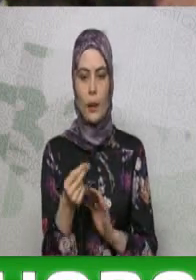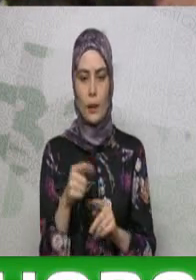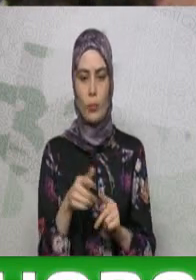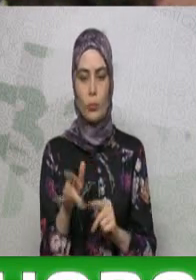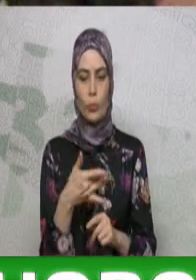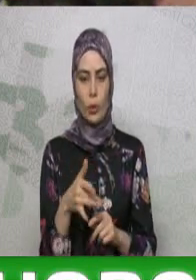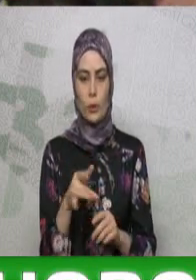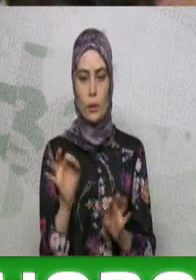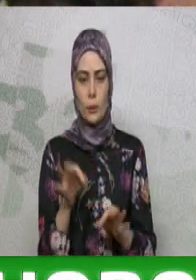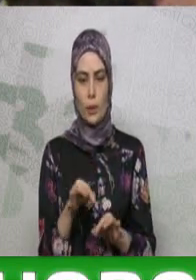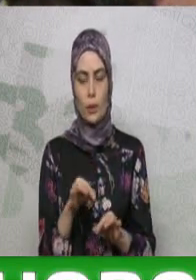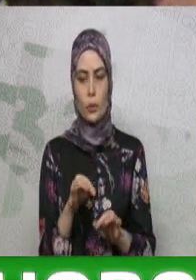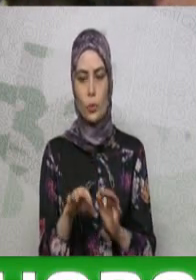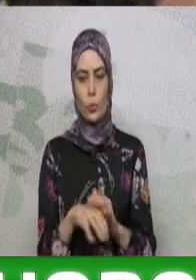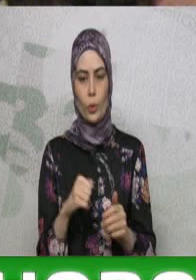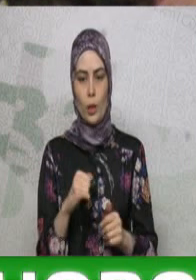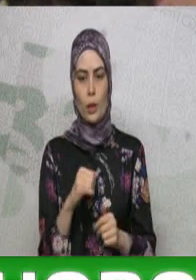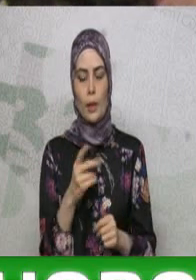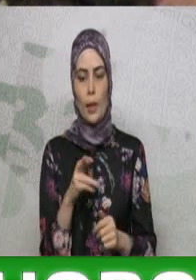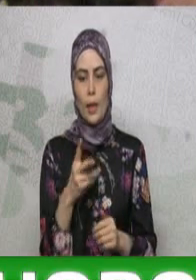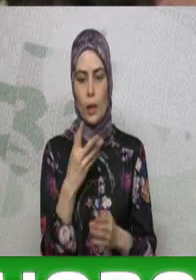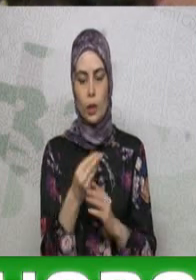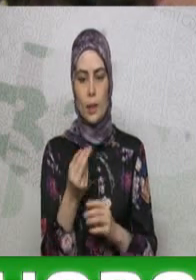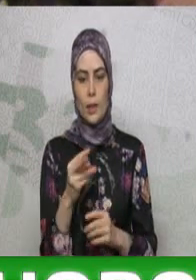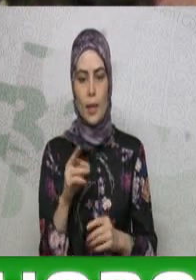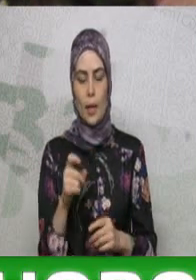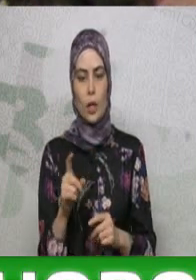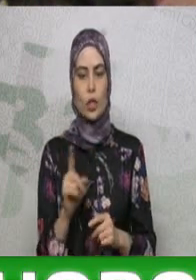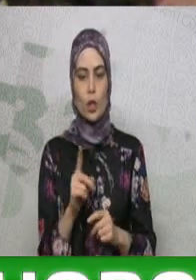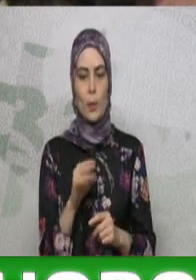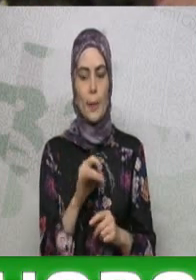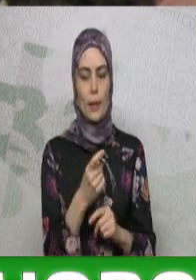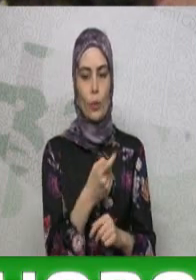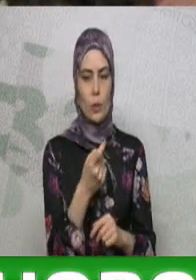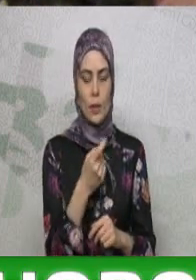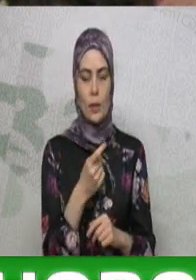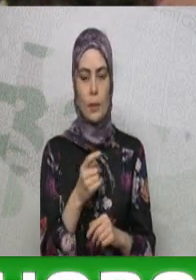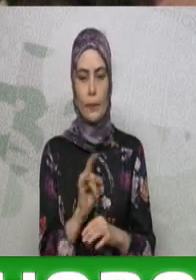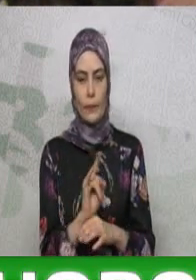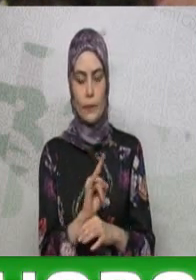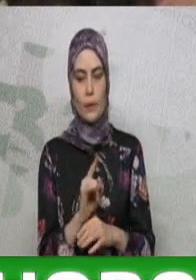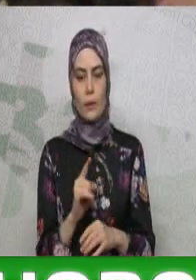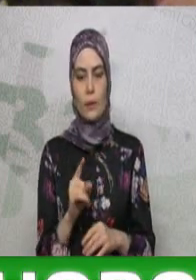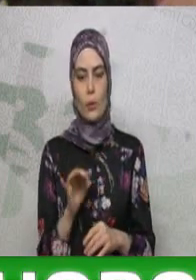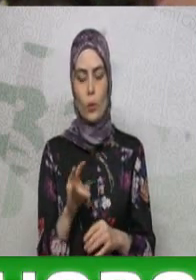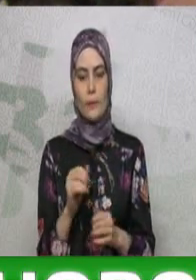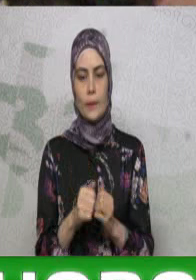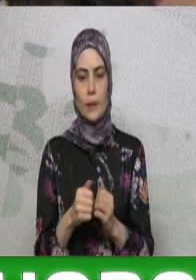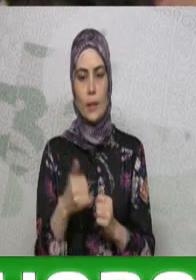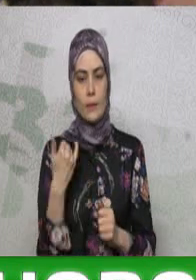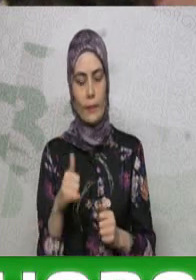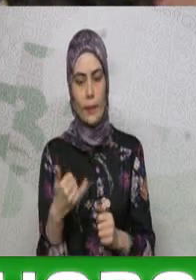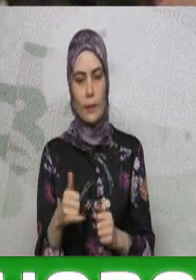уже вывел, украл в своих личных целях. И чтобы перед хозяином как-то оправдаться, он, соответственно, постоянно звонил.